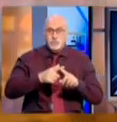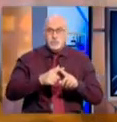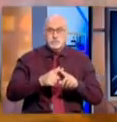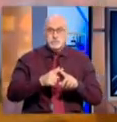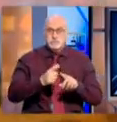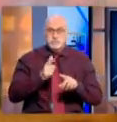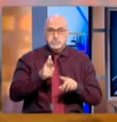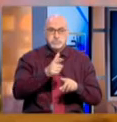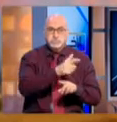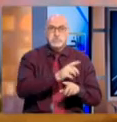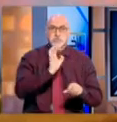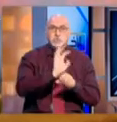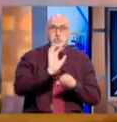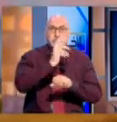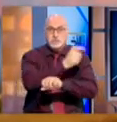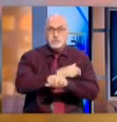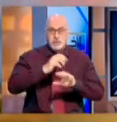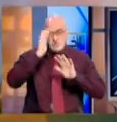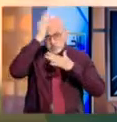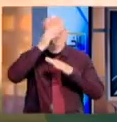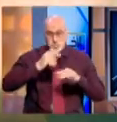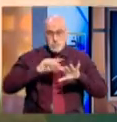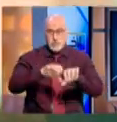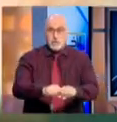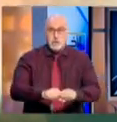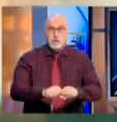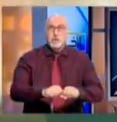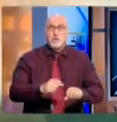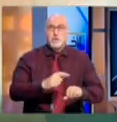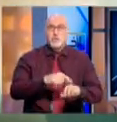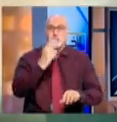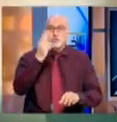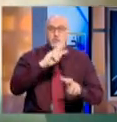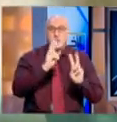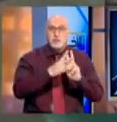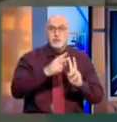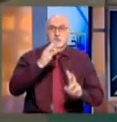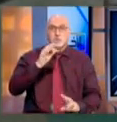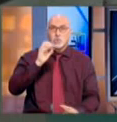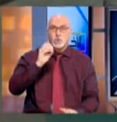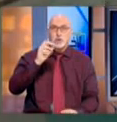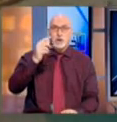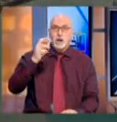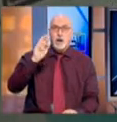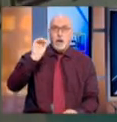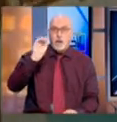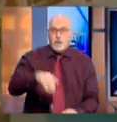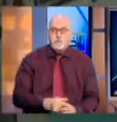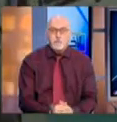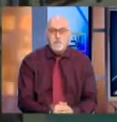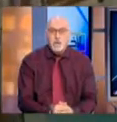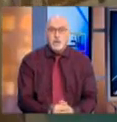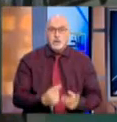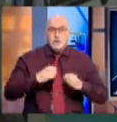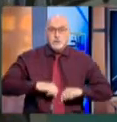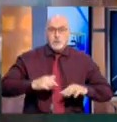قوات الاحتلال الإسرائيلي عقب اقتحامها حرم الجامعة بمدينة طول كرم. هذا وأدنت الخارجية الفلسطينية